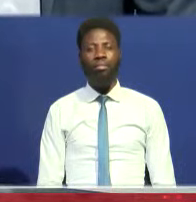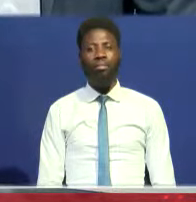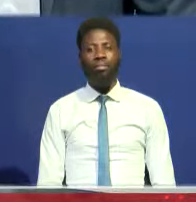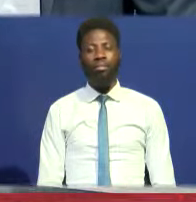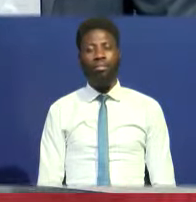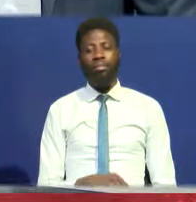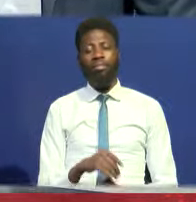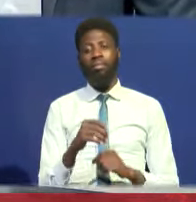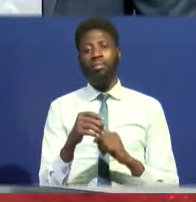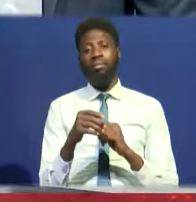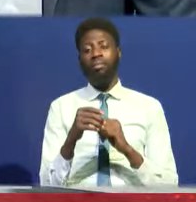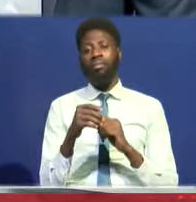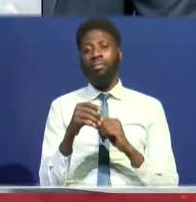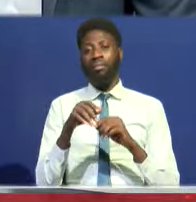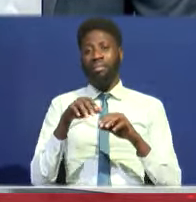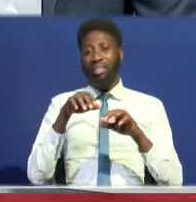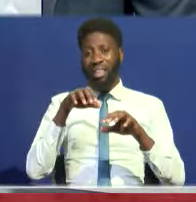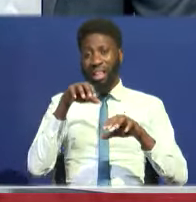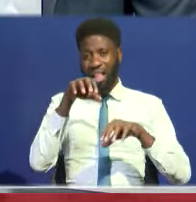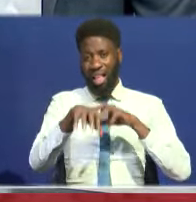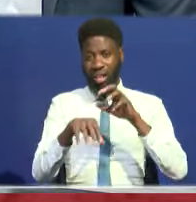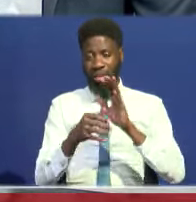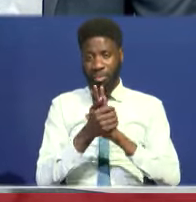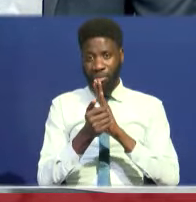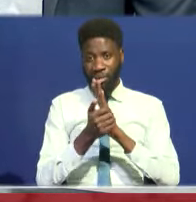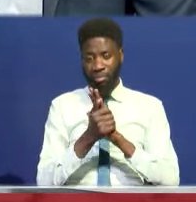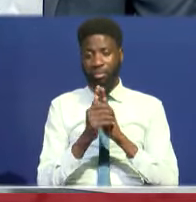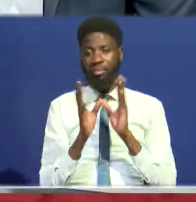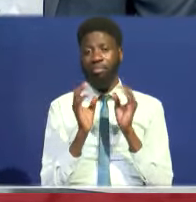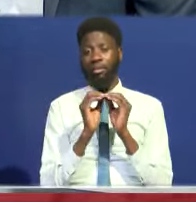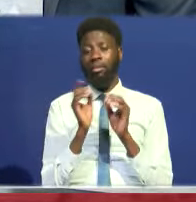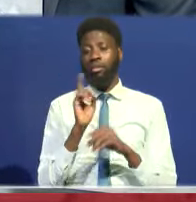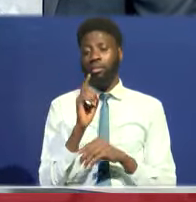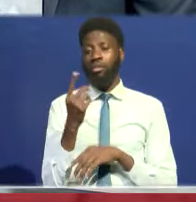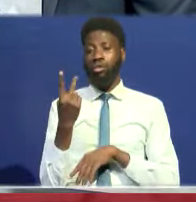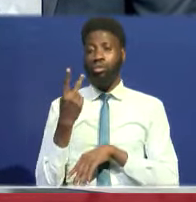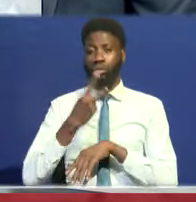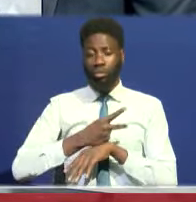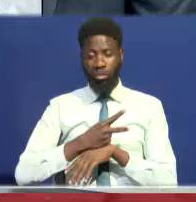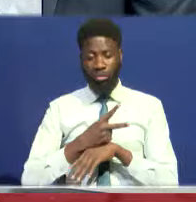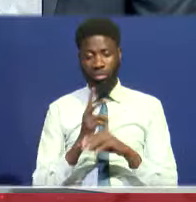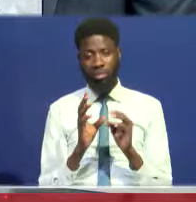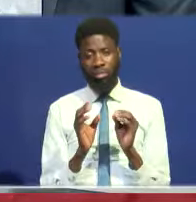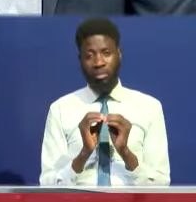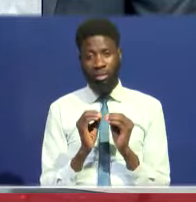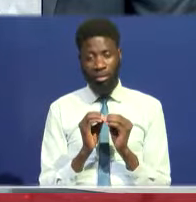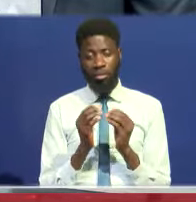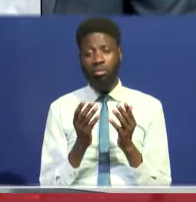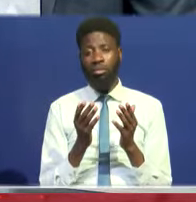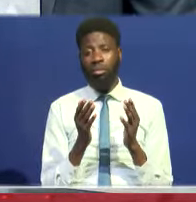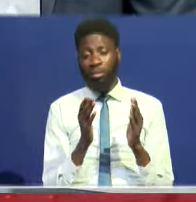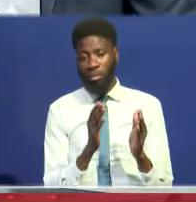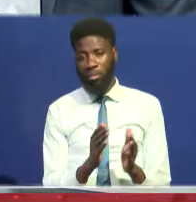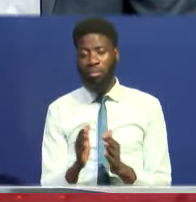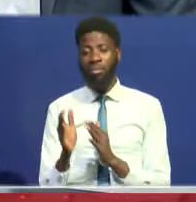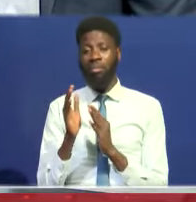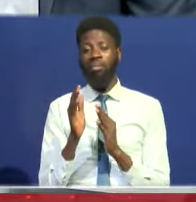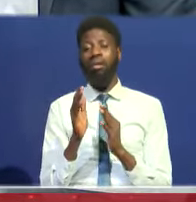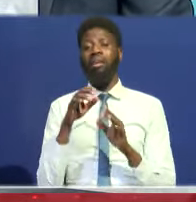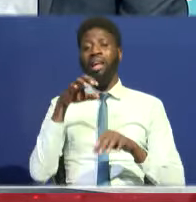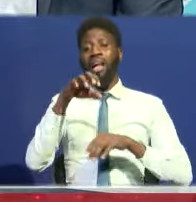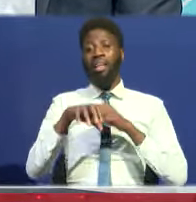Na wataalam katika sekta ya wanyamapori wanakutana jijini Nairobi kwa mkutano wa siku mbili kuandaa shughuli ya sensa ya wanyamapori kote